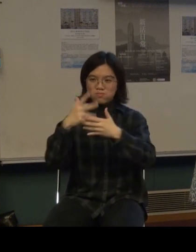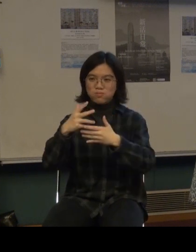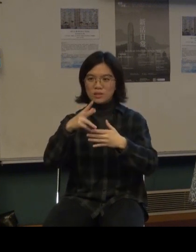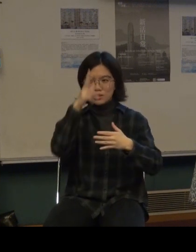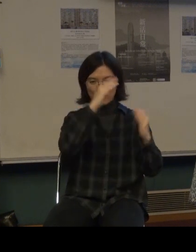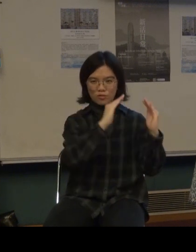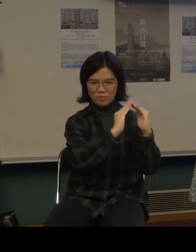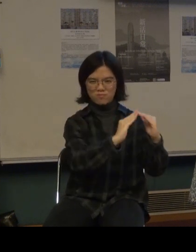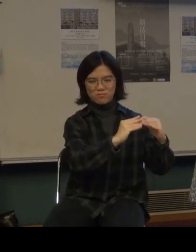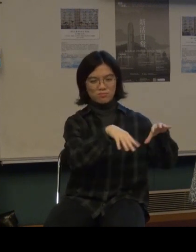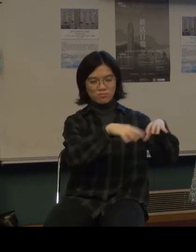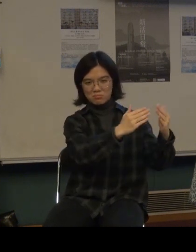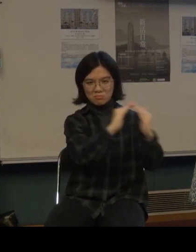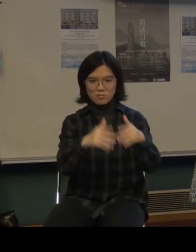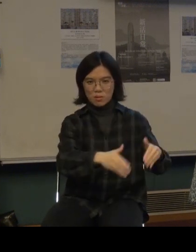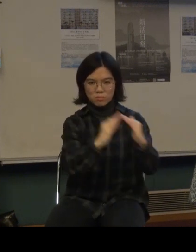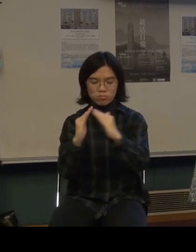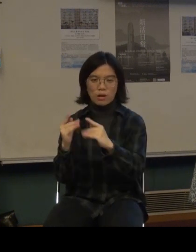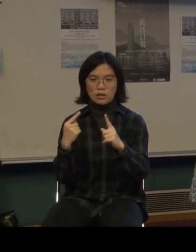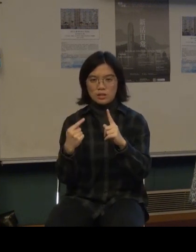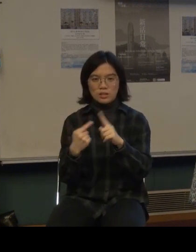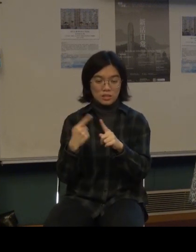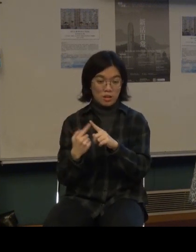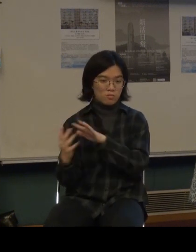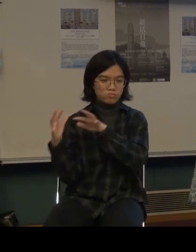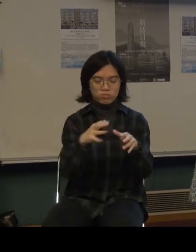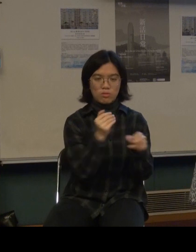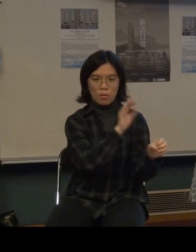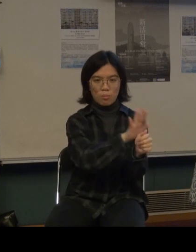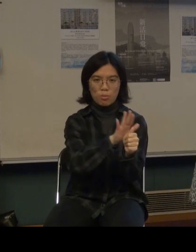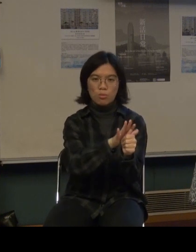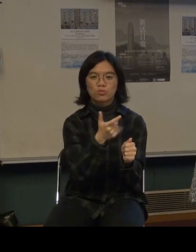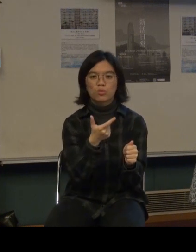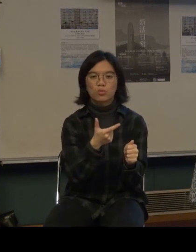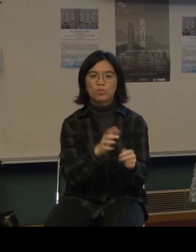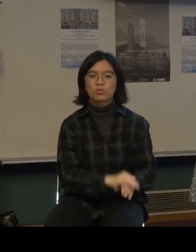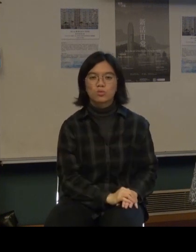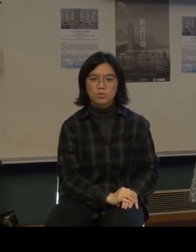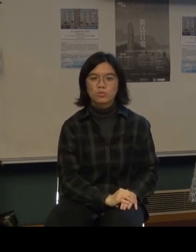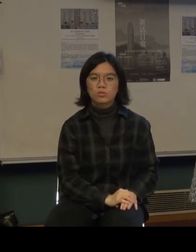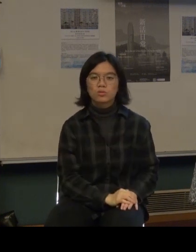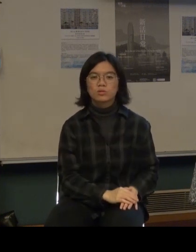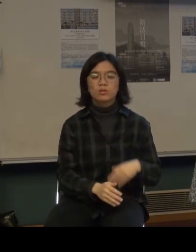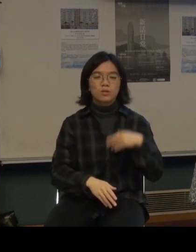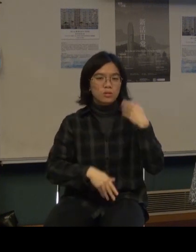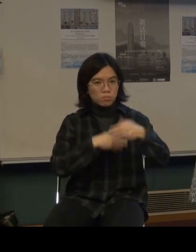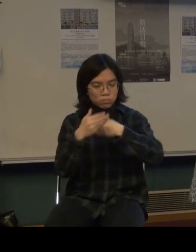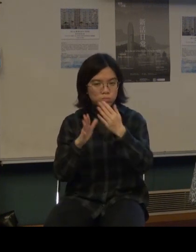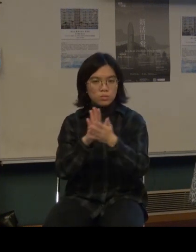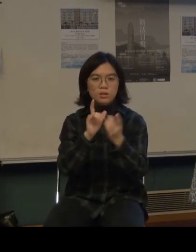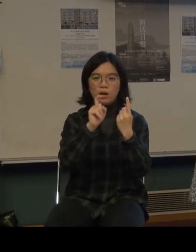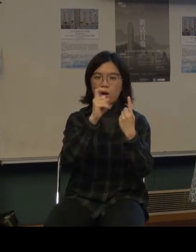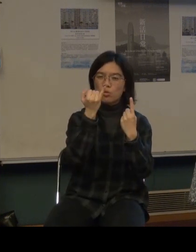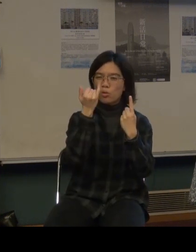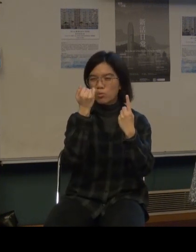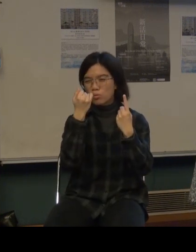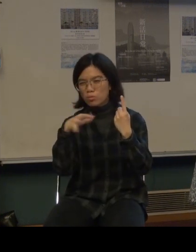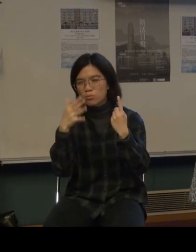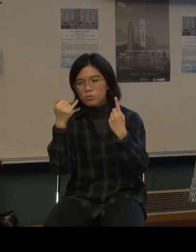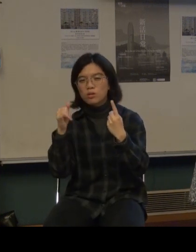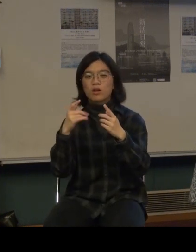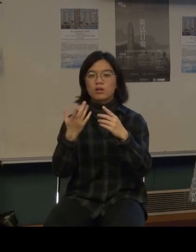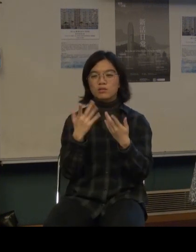到非常後期嚇，可能去60-70年代咧，即係當個社會開始穩定翻嚟嘅時候咧，先至開始出現